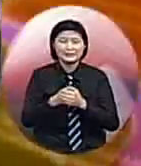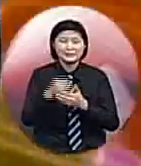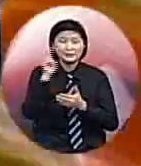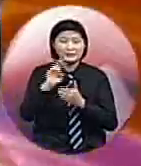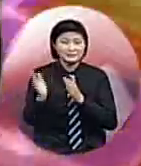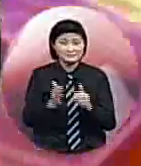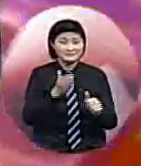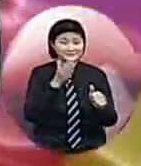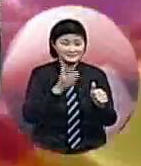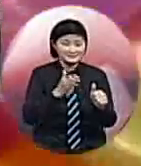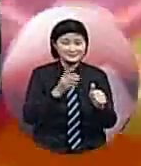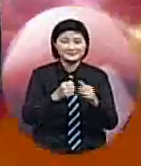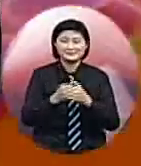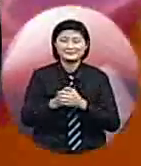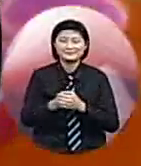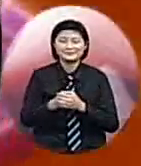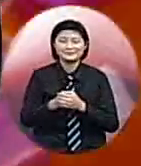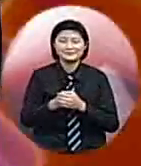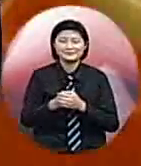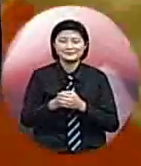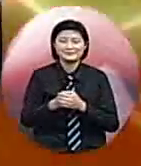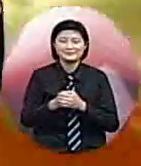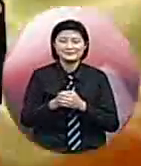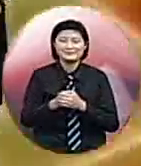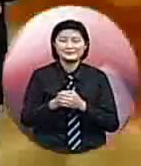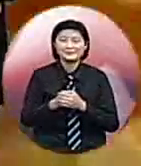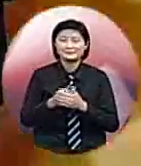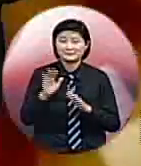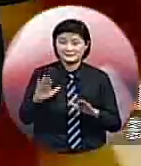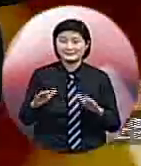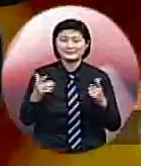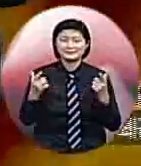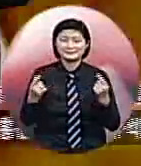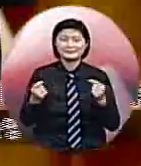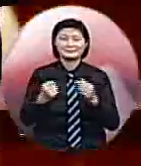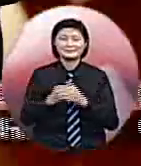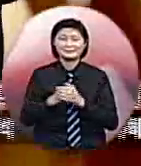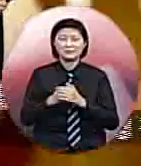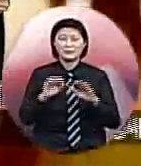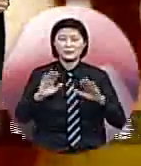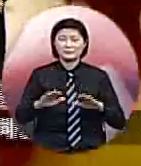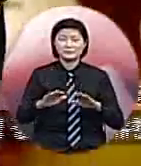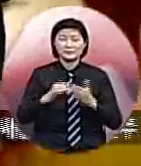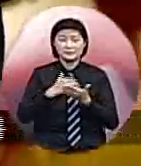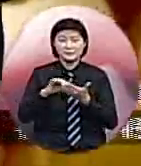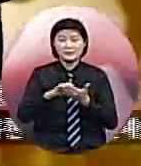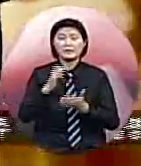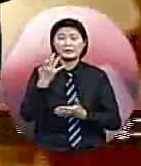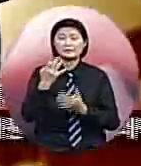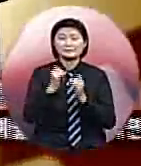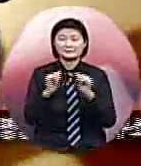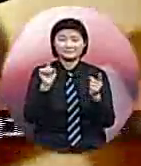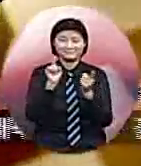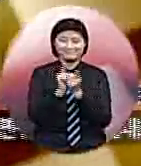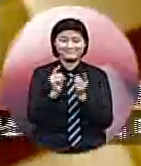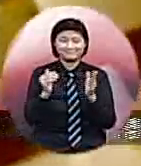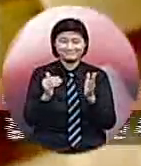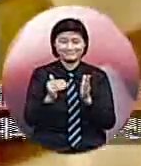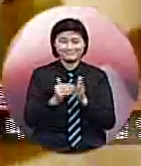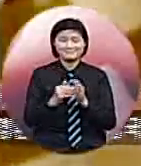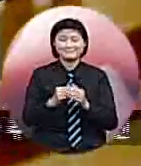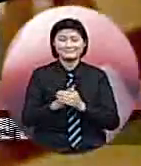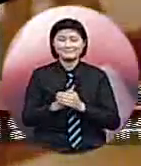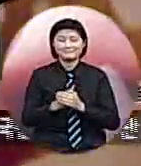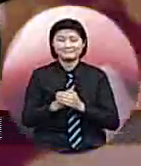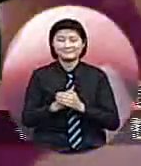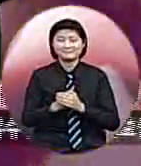준비해 계시고요. 네, 네. 예. 네. 자, 이렇게 해서 오늘 몇 분이 14분 만나봤죠? 네. 14분